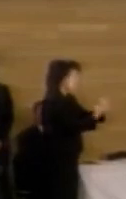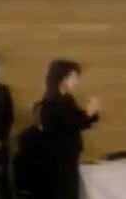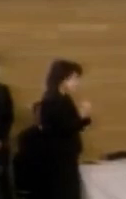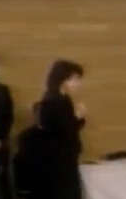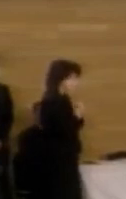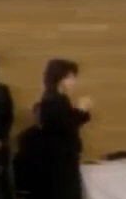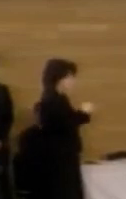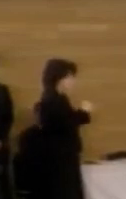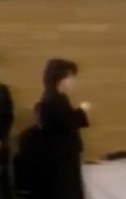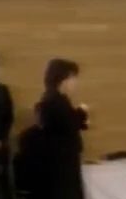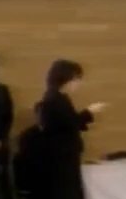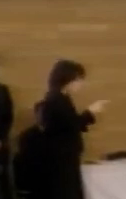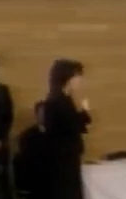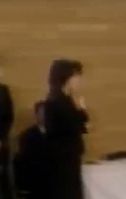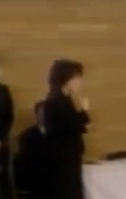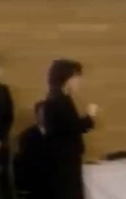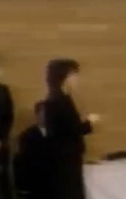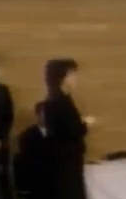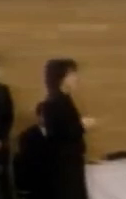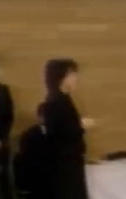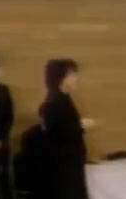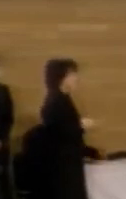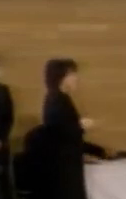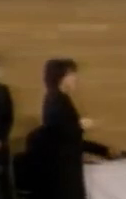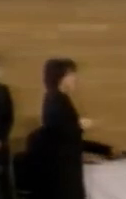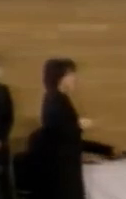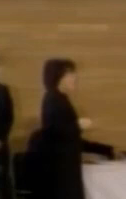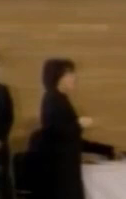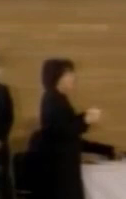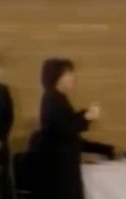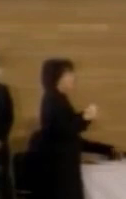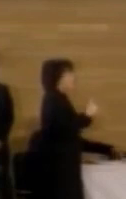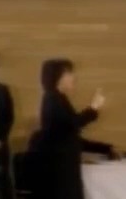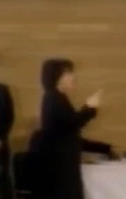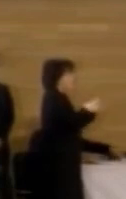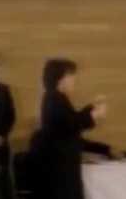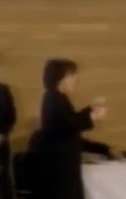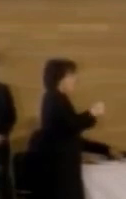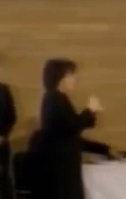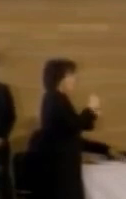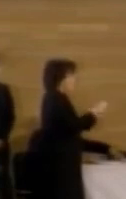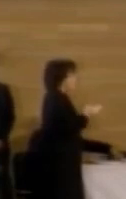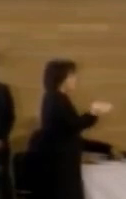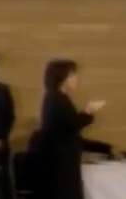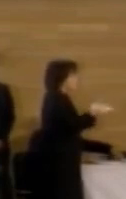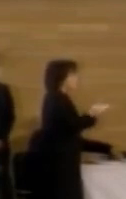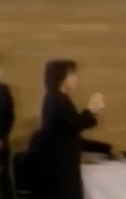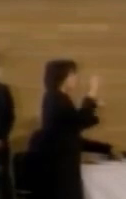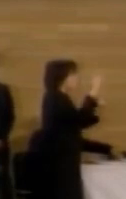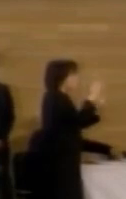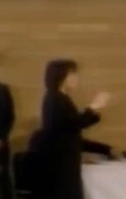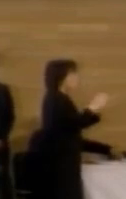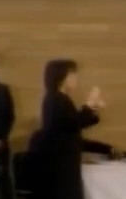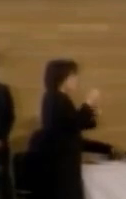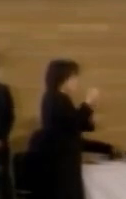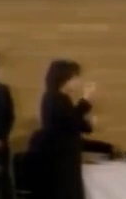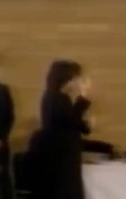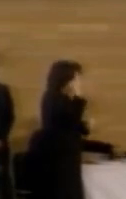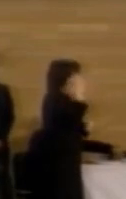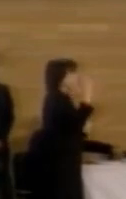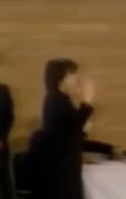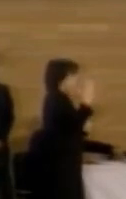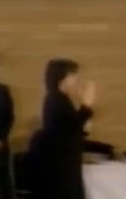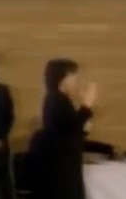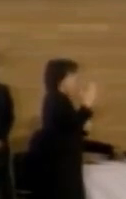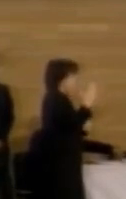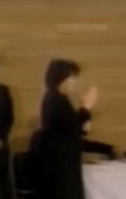います。そして東日本大震災を風化させず、次の世代に伝え